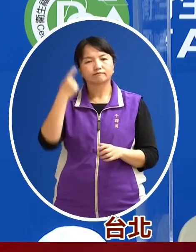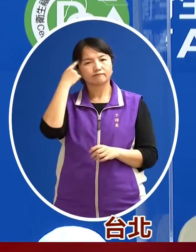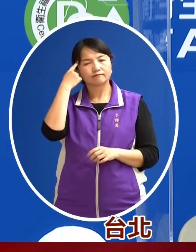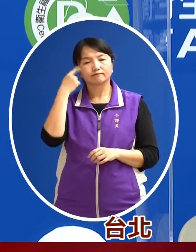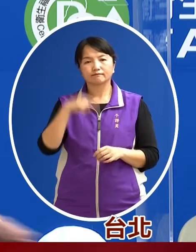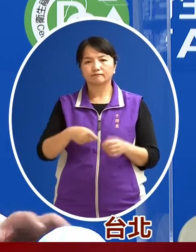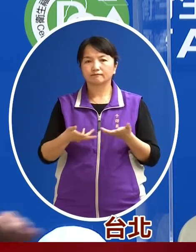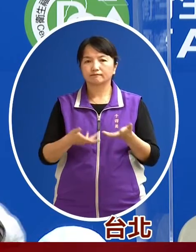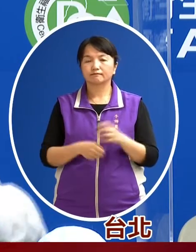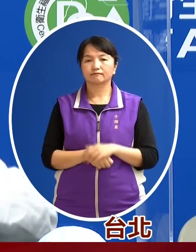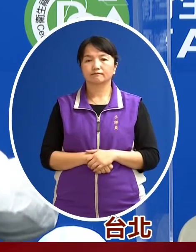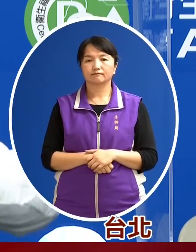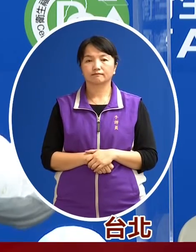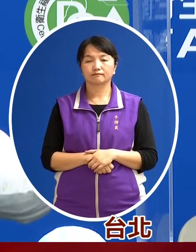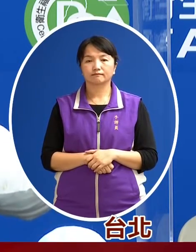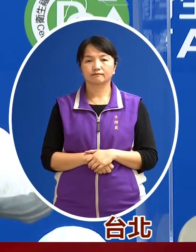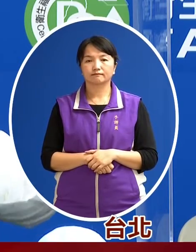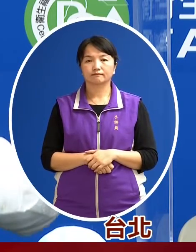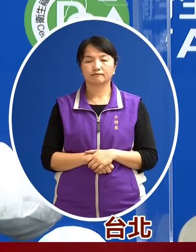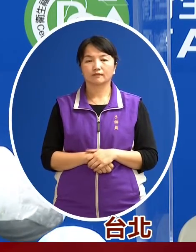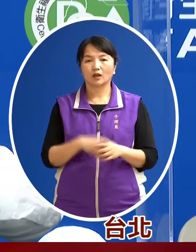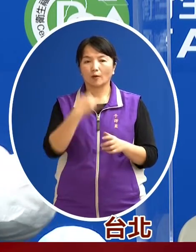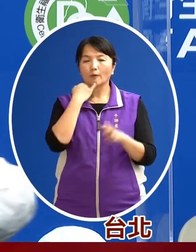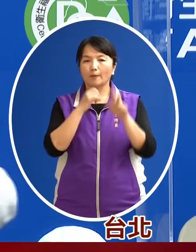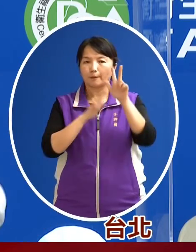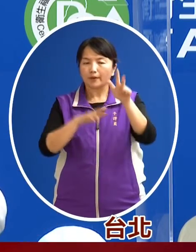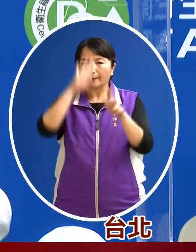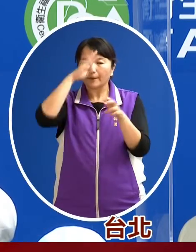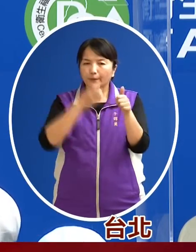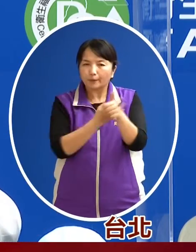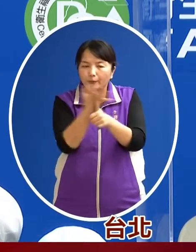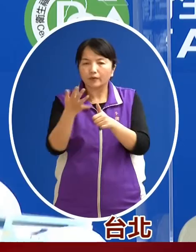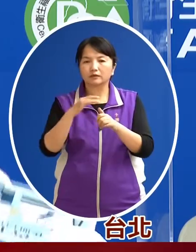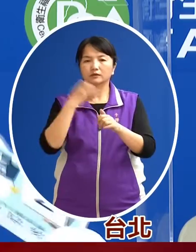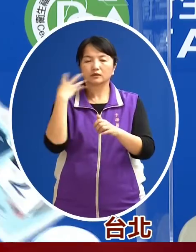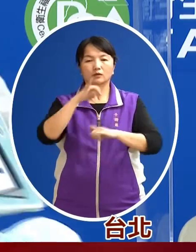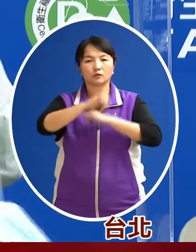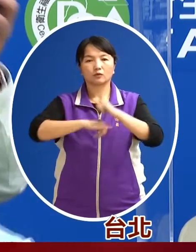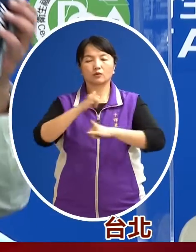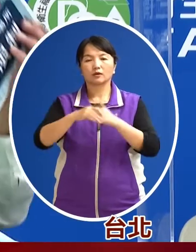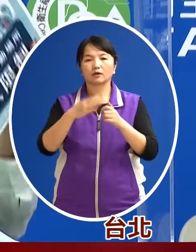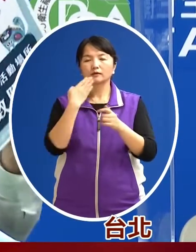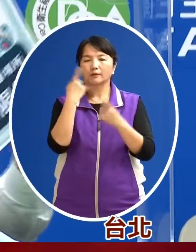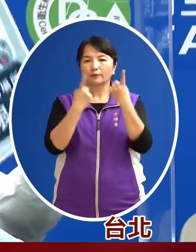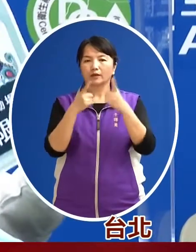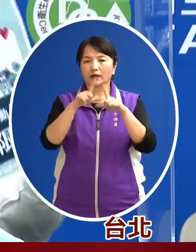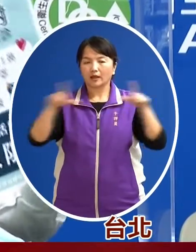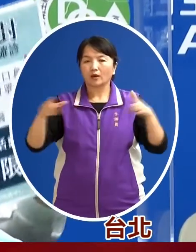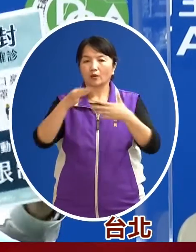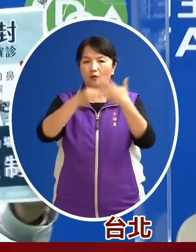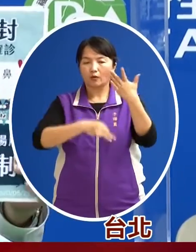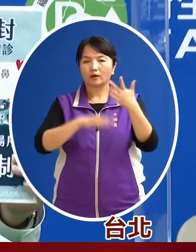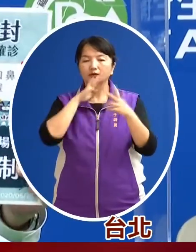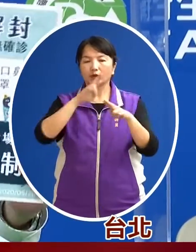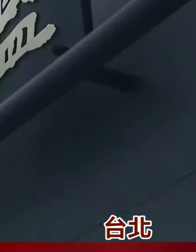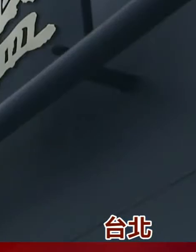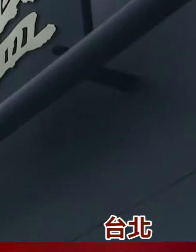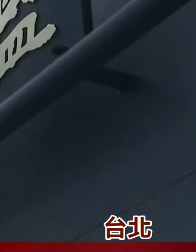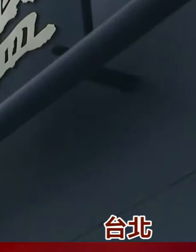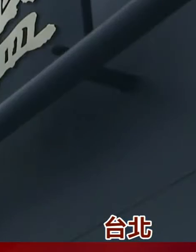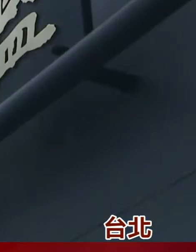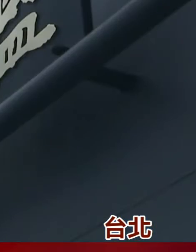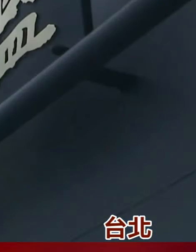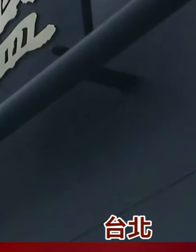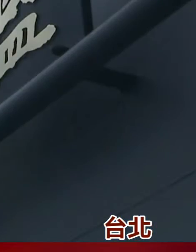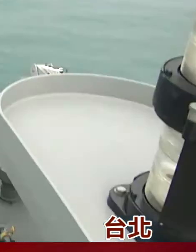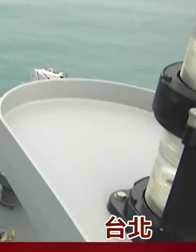是哈基本上就是能够落实防疫新生活，那我们要做比较大规模的解封。 都冇